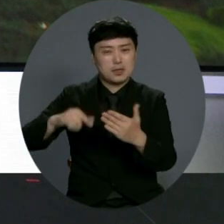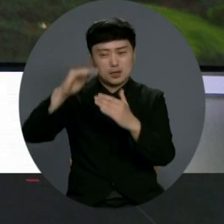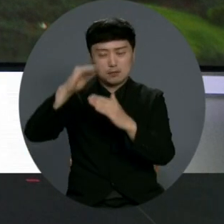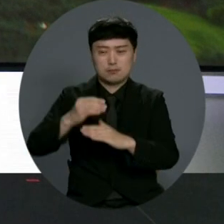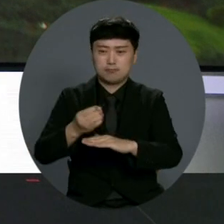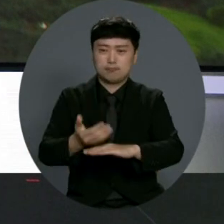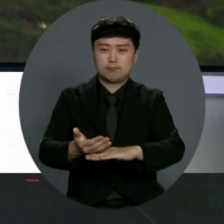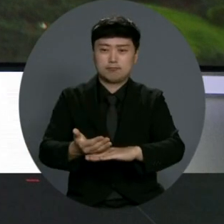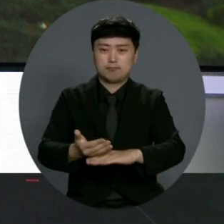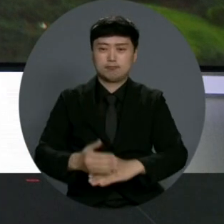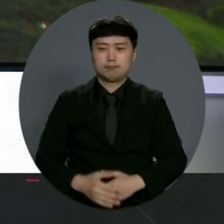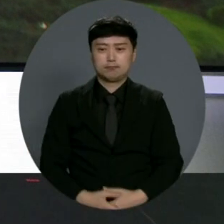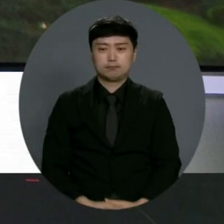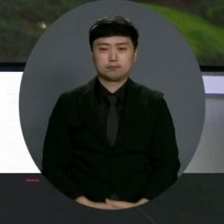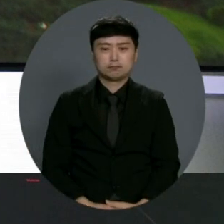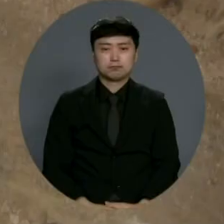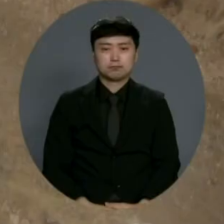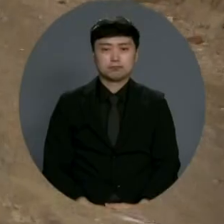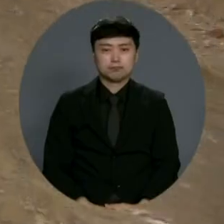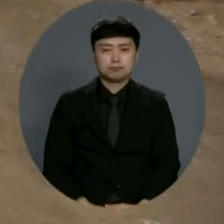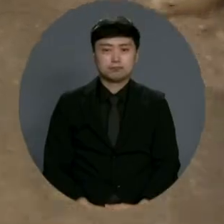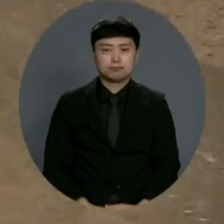이도훈 기자가 보도합니다.